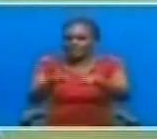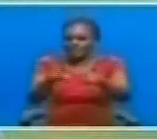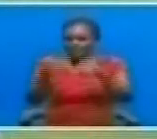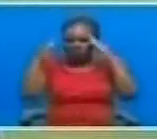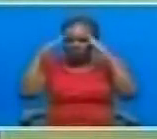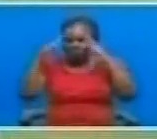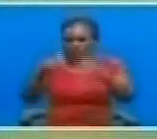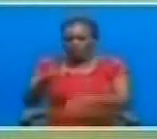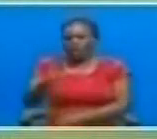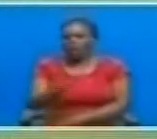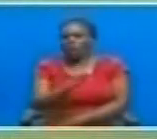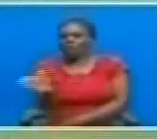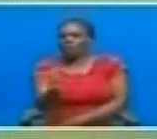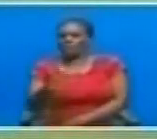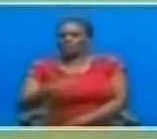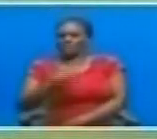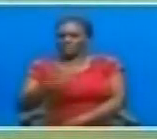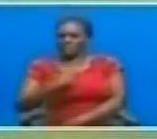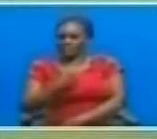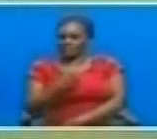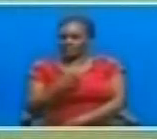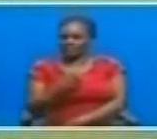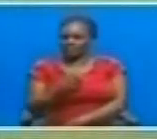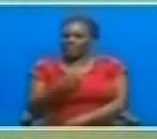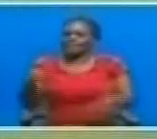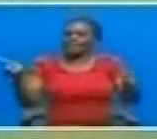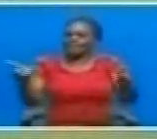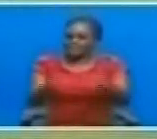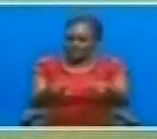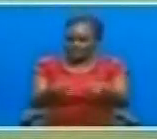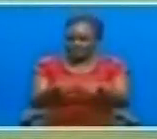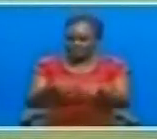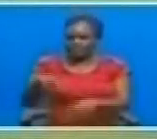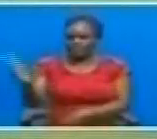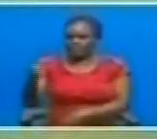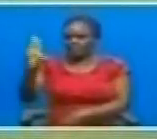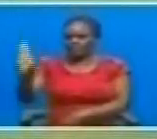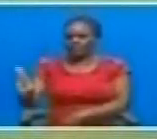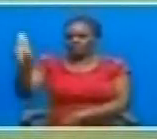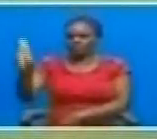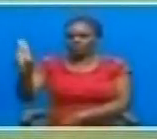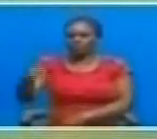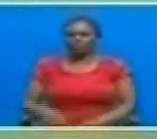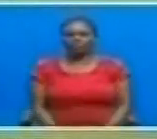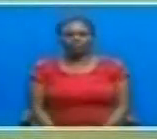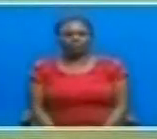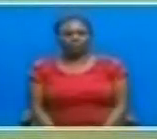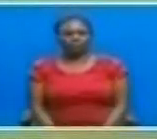kiangazia safari ya Rais Barack Obama humu nchini na vile vile Rais Uhuru Kenyatta kwa ujumla.